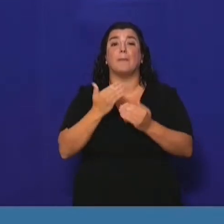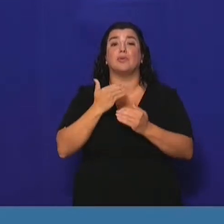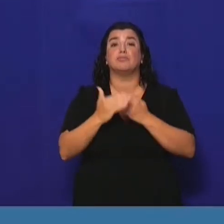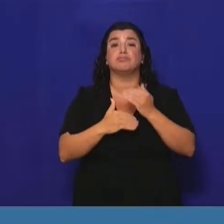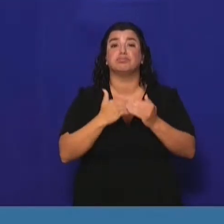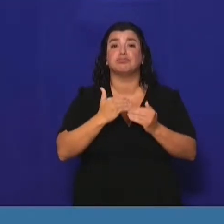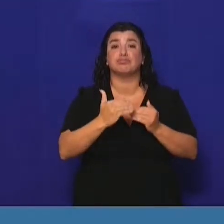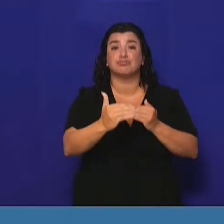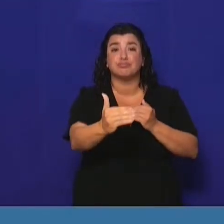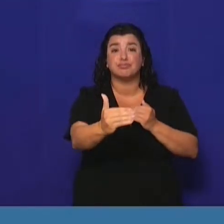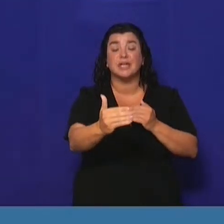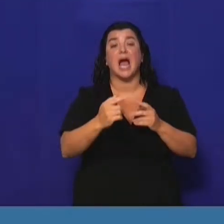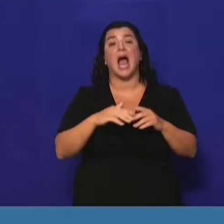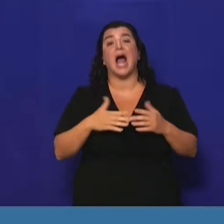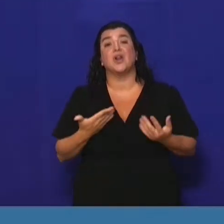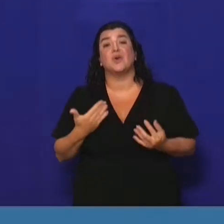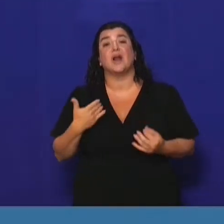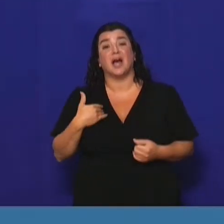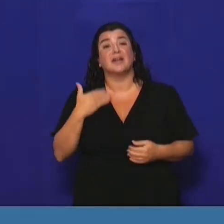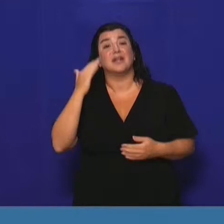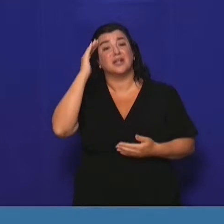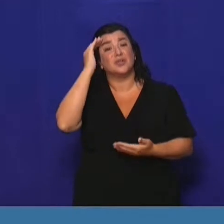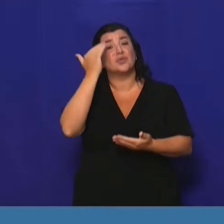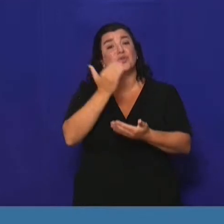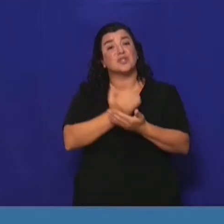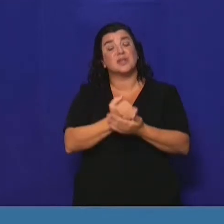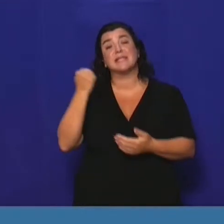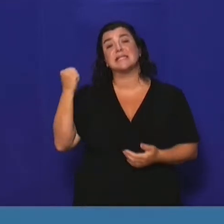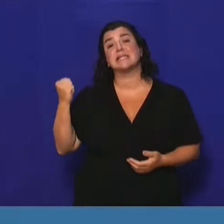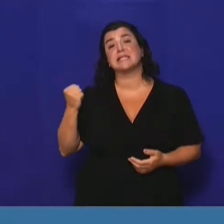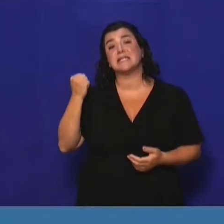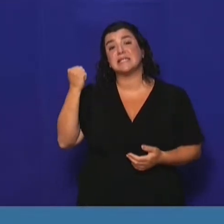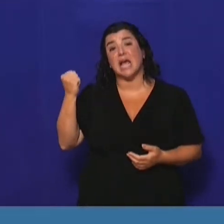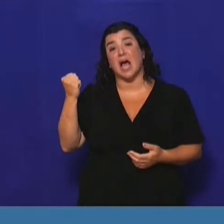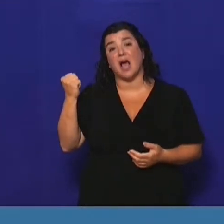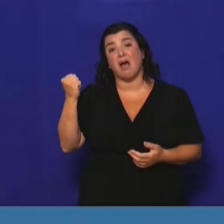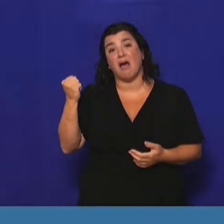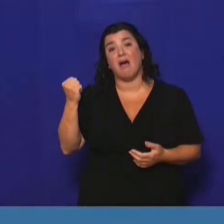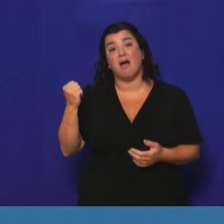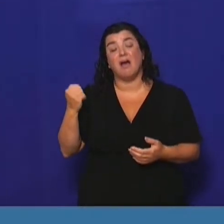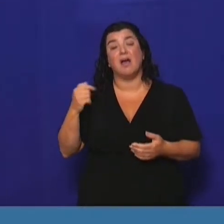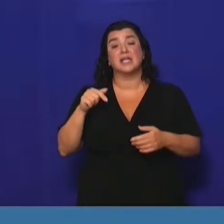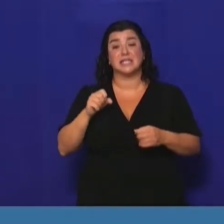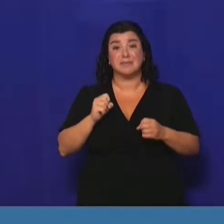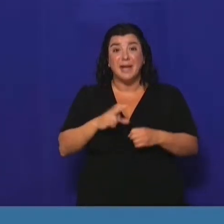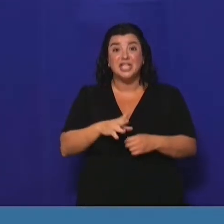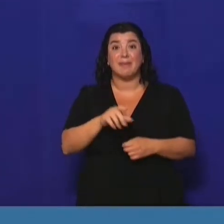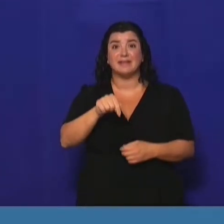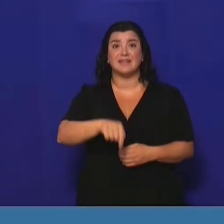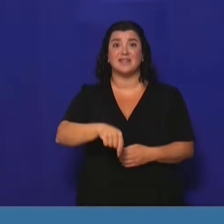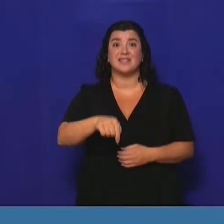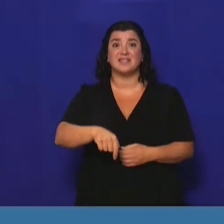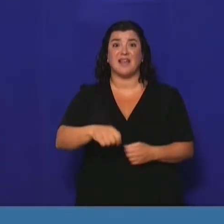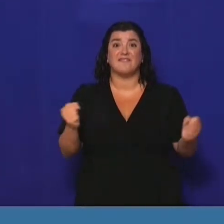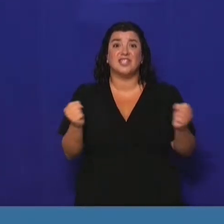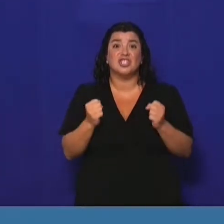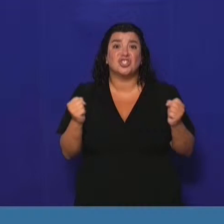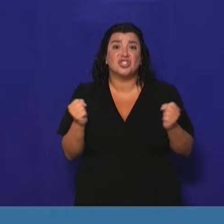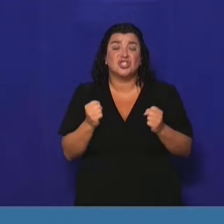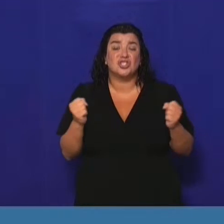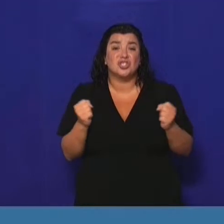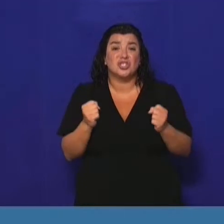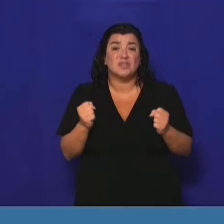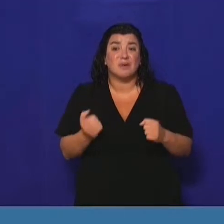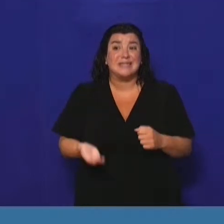U allura rridu nieħdu ħsieb saħħitna ħalli bekk aħna nkunu b'saħħitna speċjalment issa li ġejja x-xitwa u ħajkollna